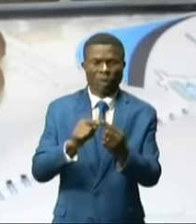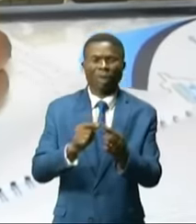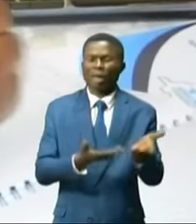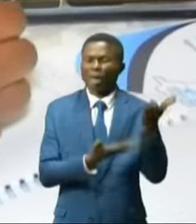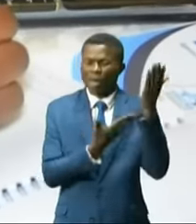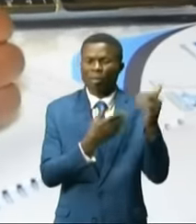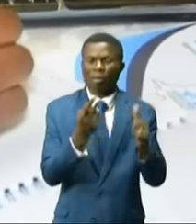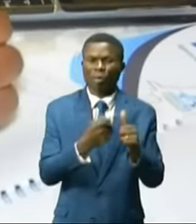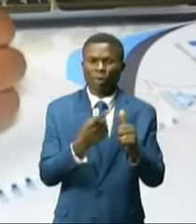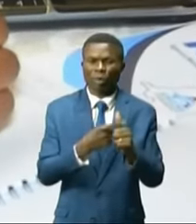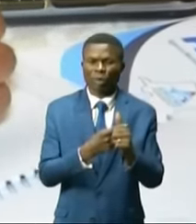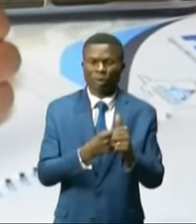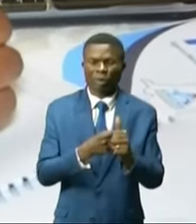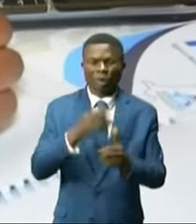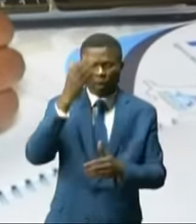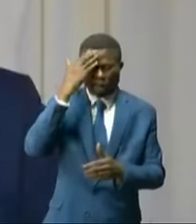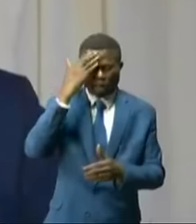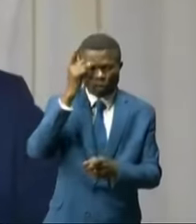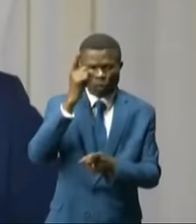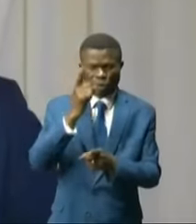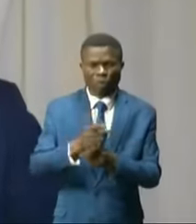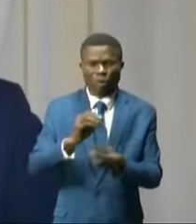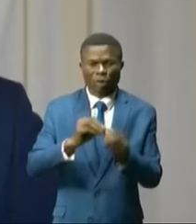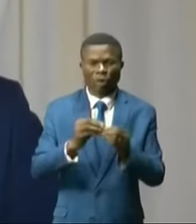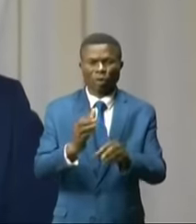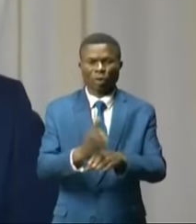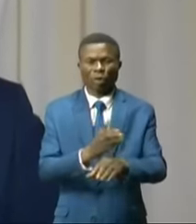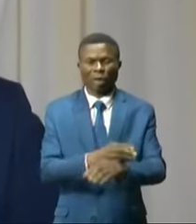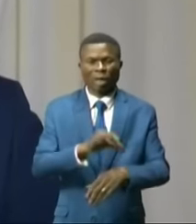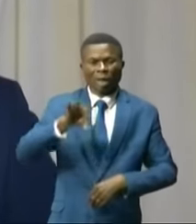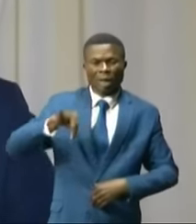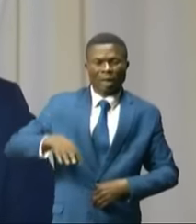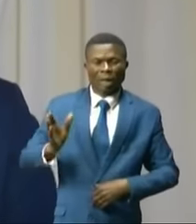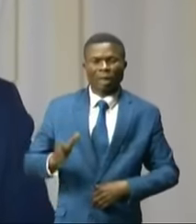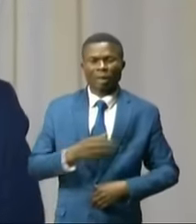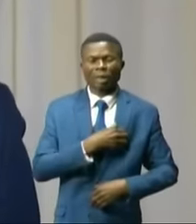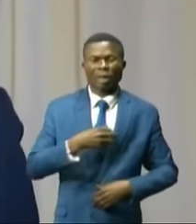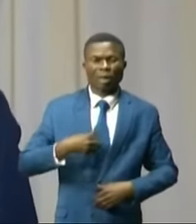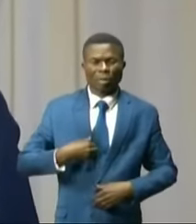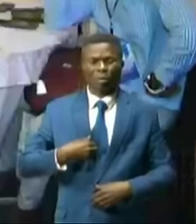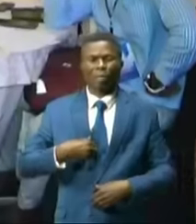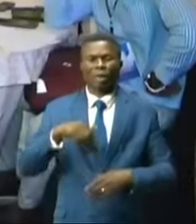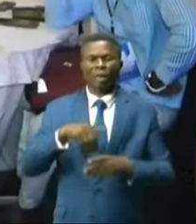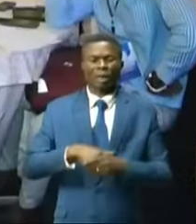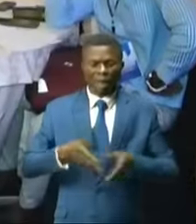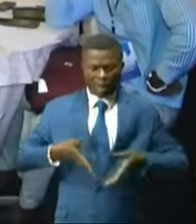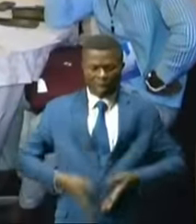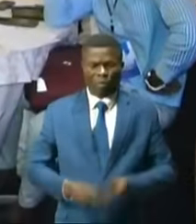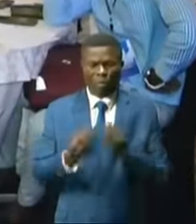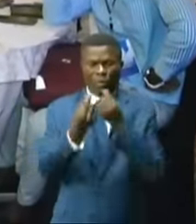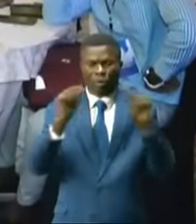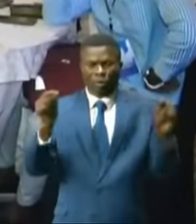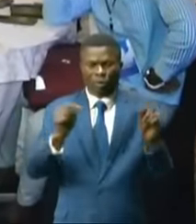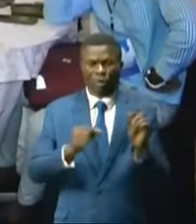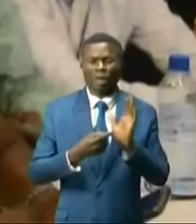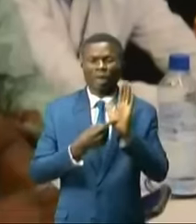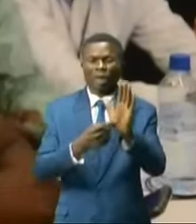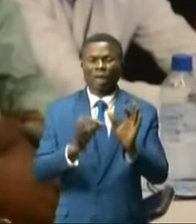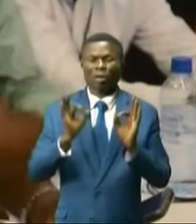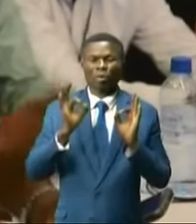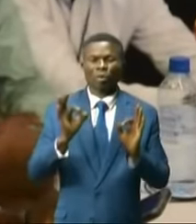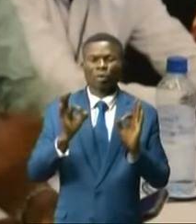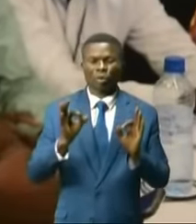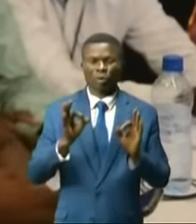l'essentiel est la maîtrise du nombre croissant de bénéficiaires de ces avantages sociaux. un schéma moderne qui se